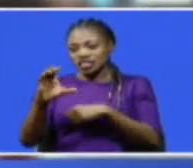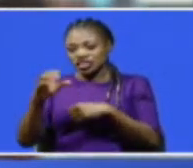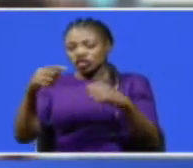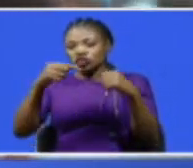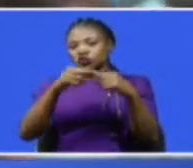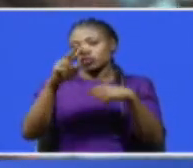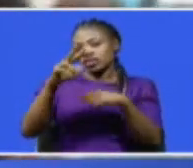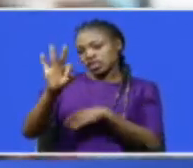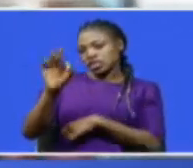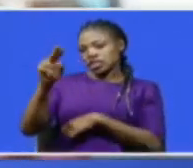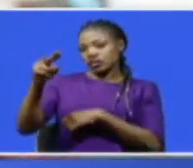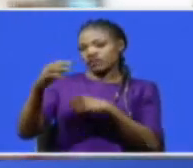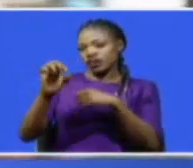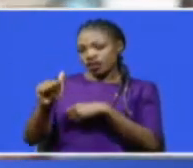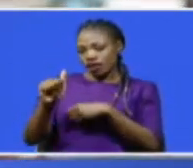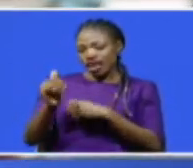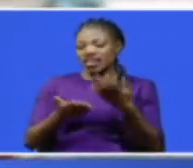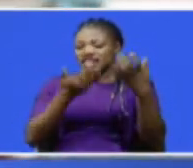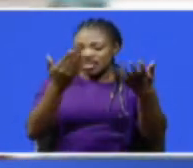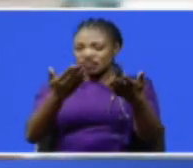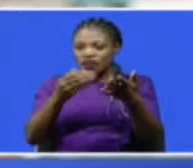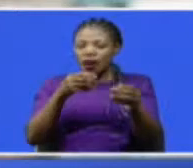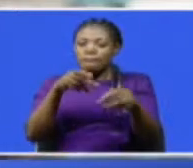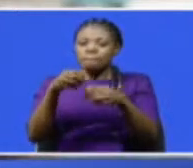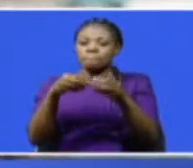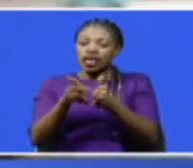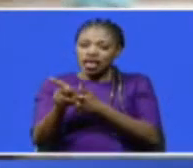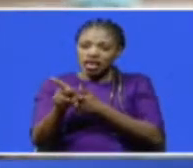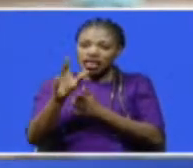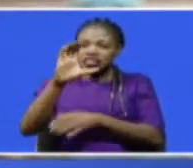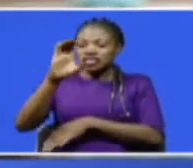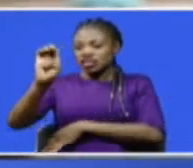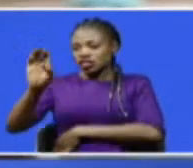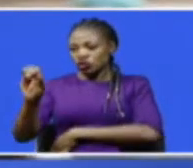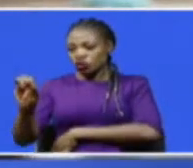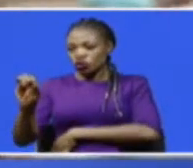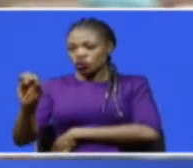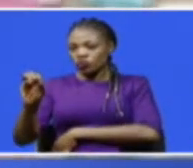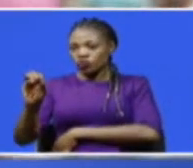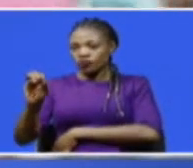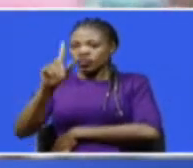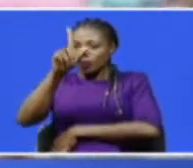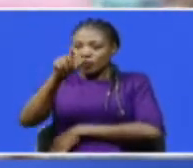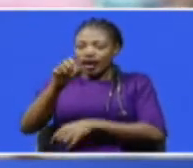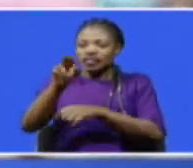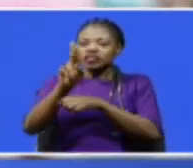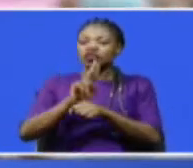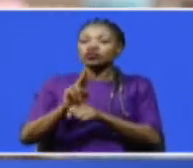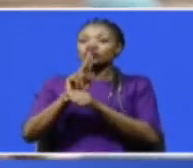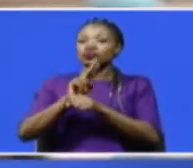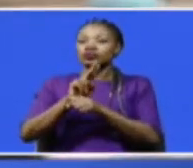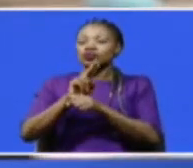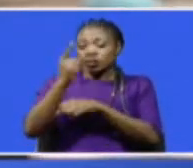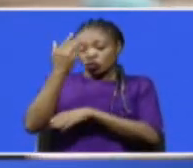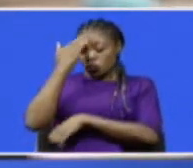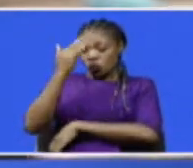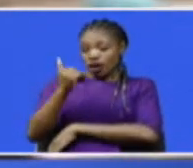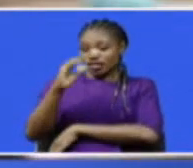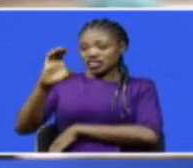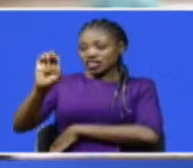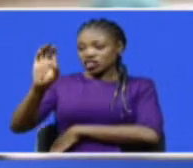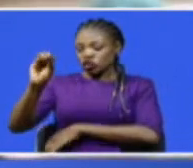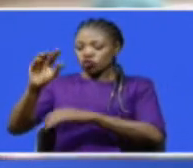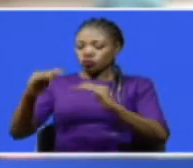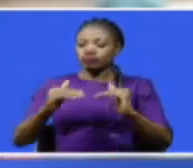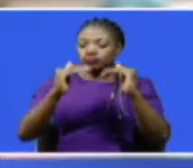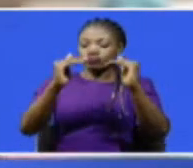ikapeana mishahara ya CEO, na ikasema mishahara ya CEO itumike kwa sababu mishahara ya CEO ilipandishwa.